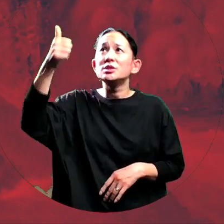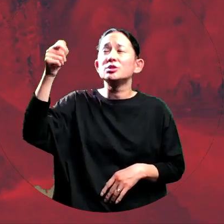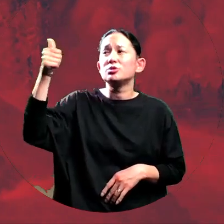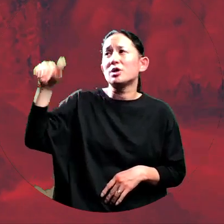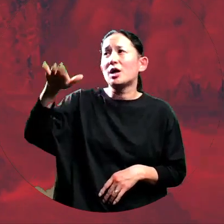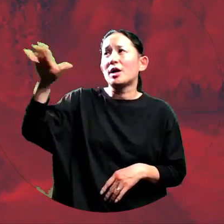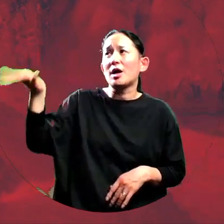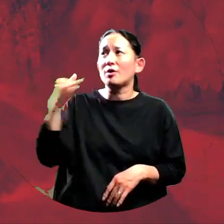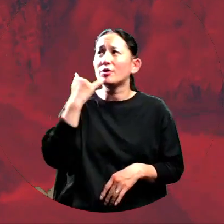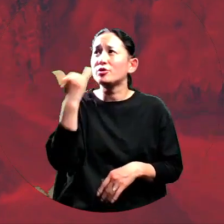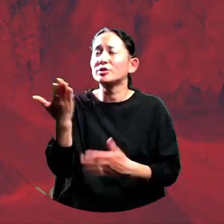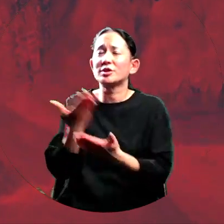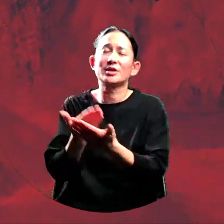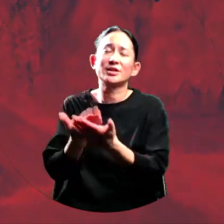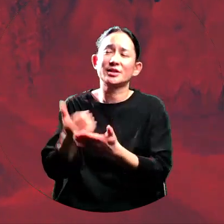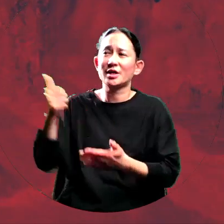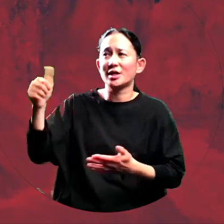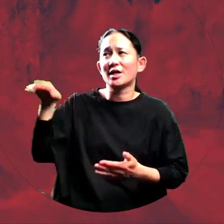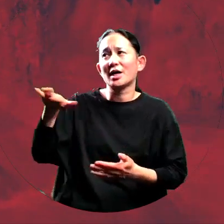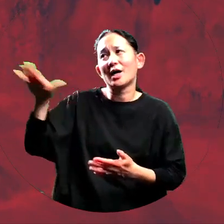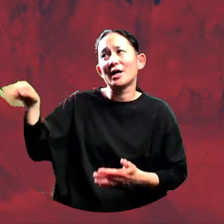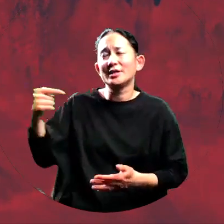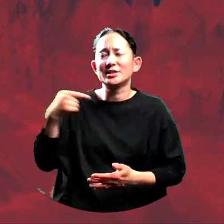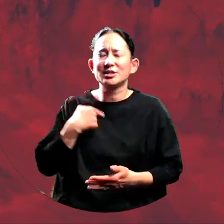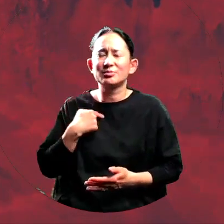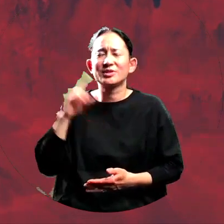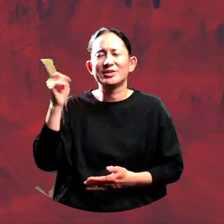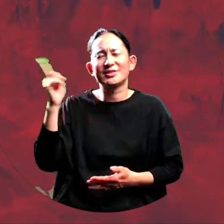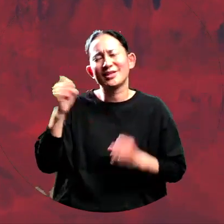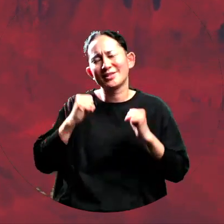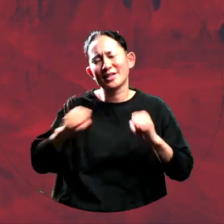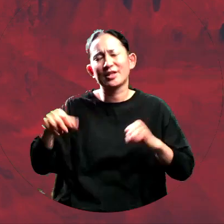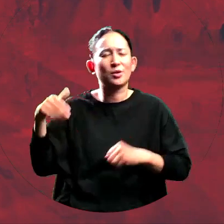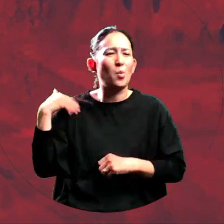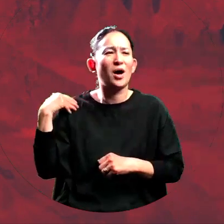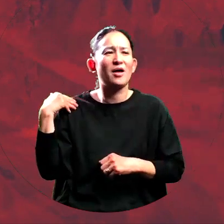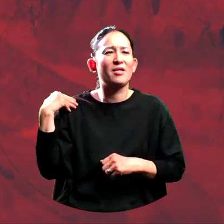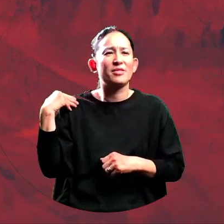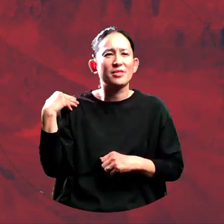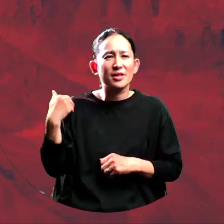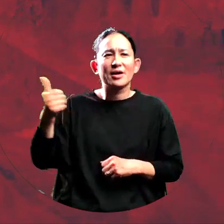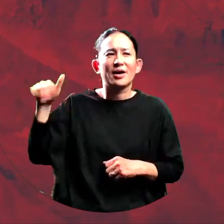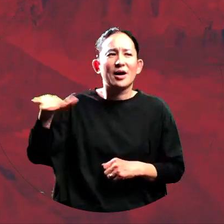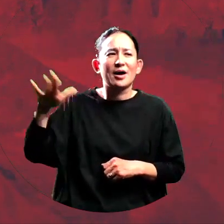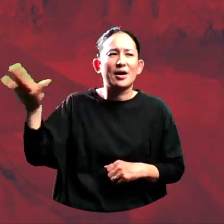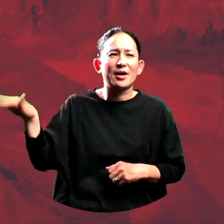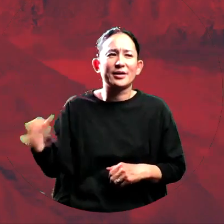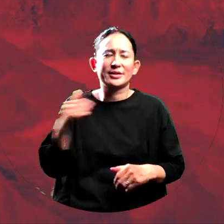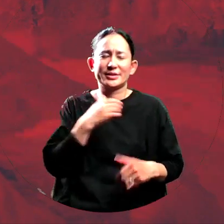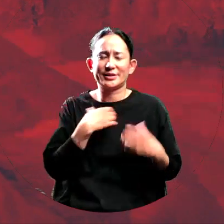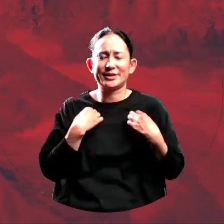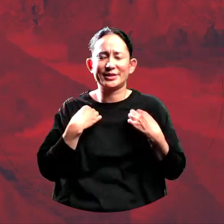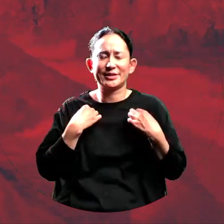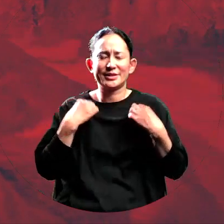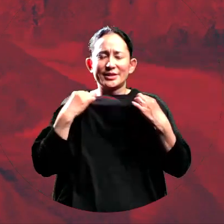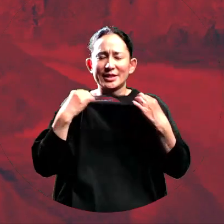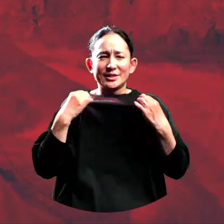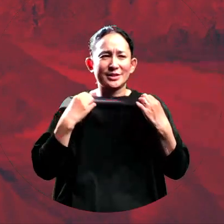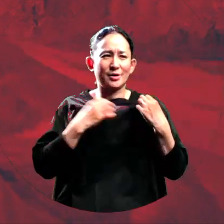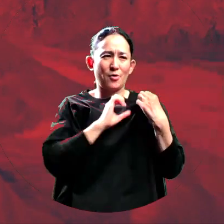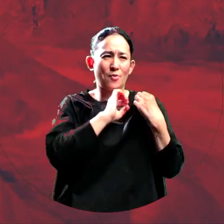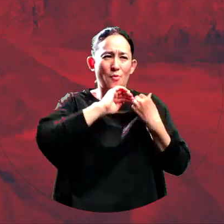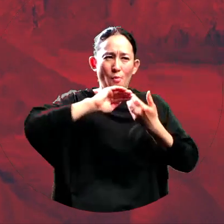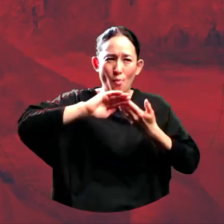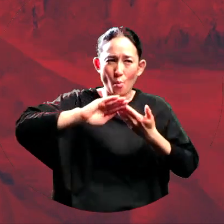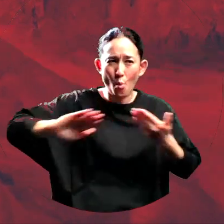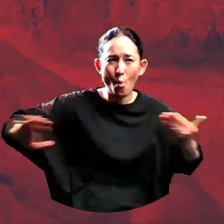ください。彼らは自分が何をしているのか分かっていないのです。彼らはイエスの衣を分けるためにくじを引い